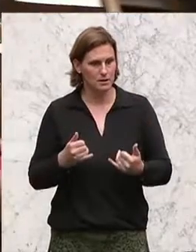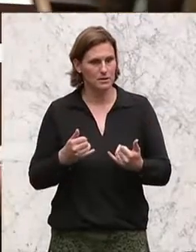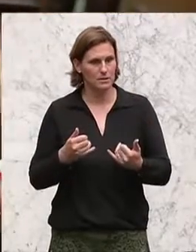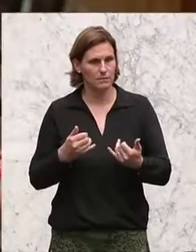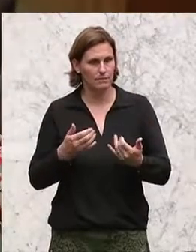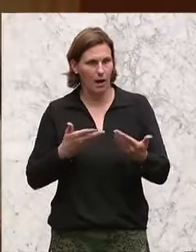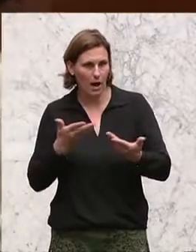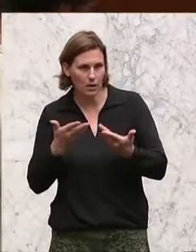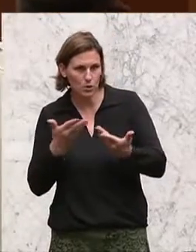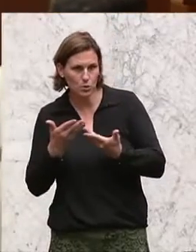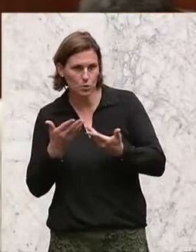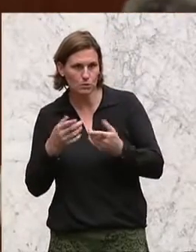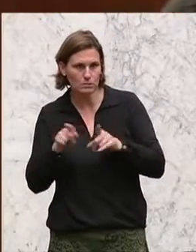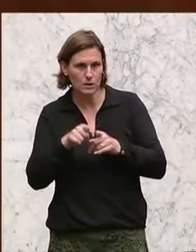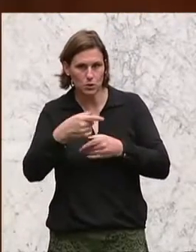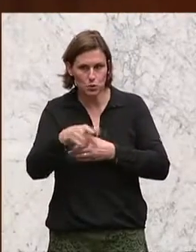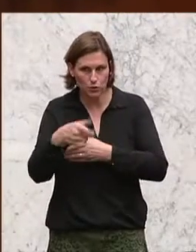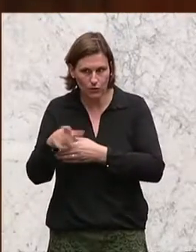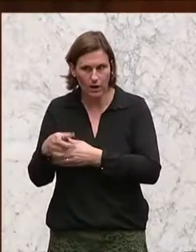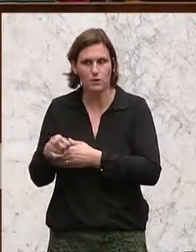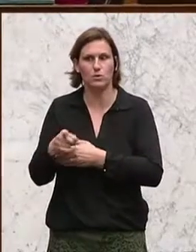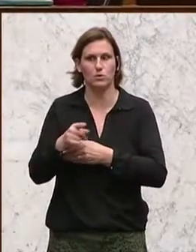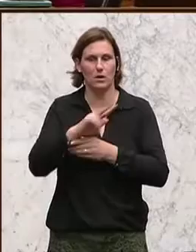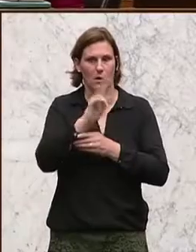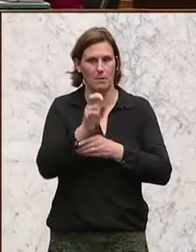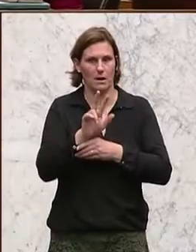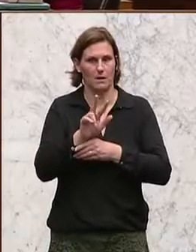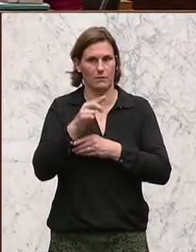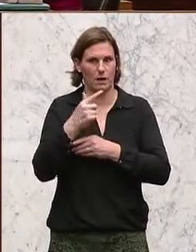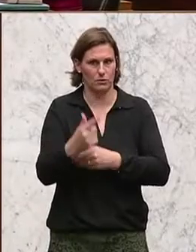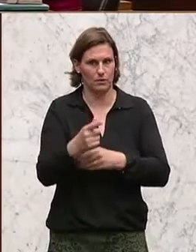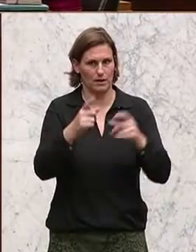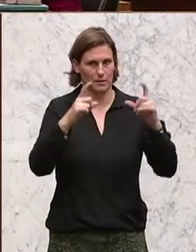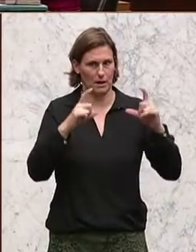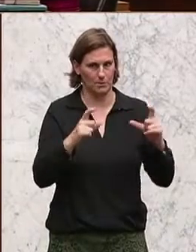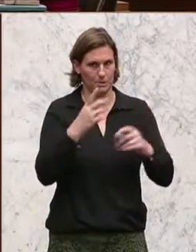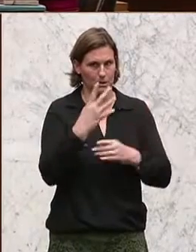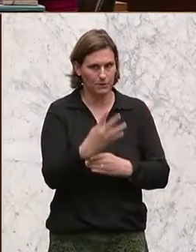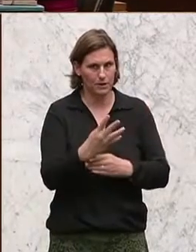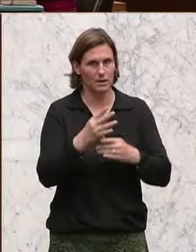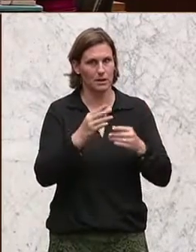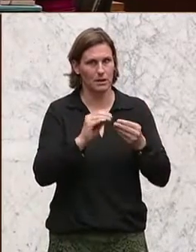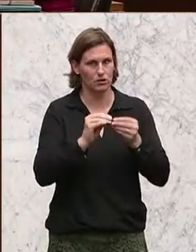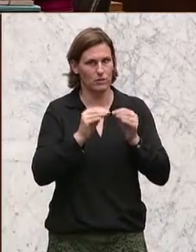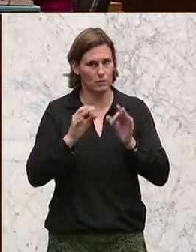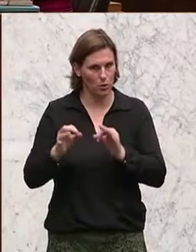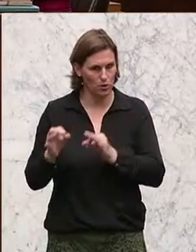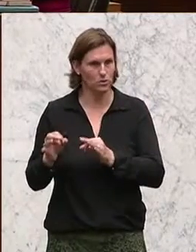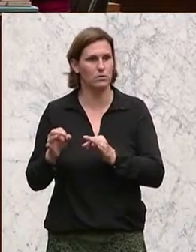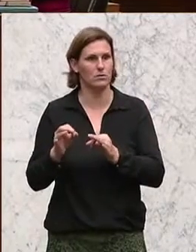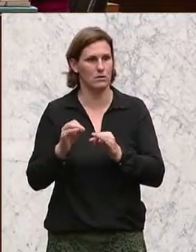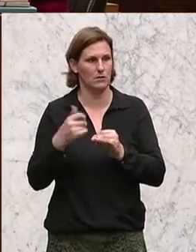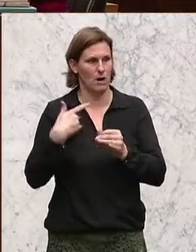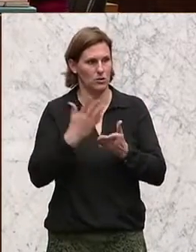Bundesministeriengesetz 1986. Da geht es im Grunde um die Neuaufteilung der Agenten, die